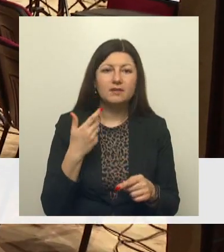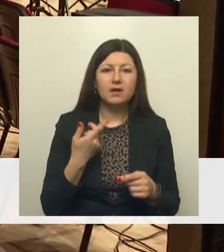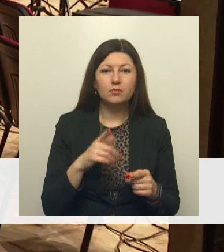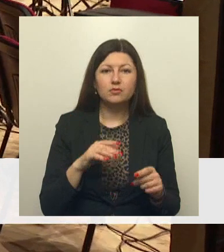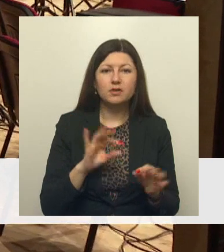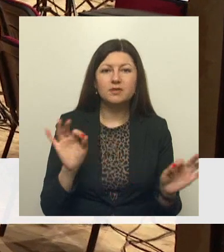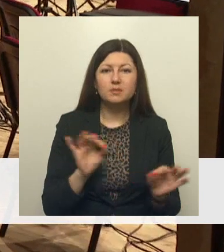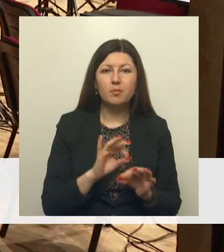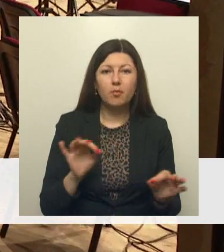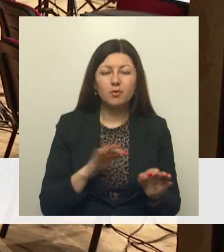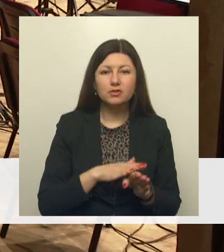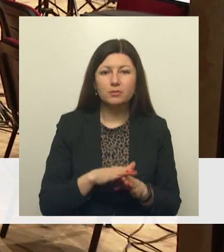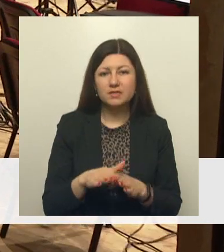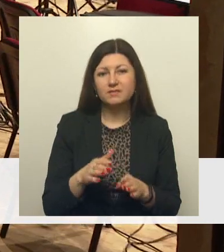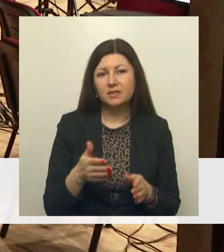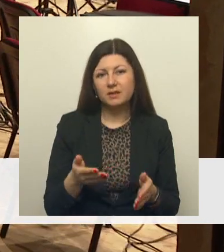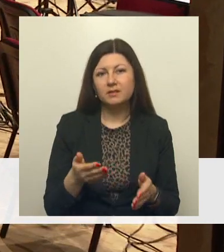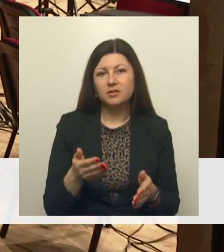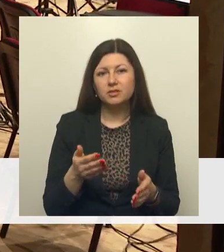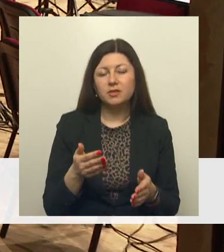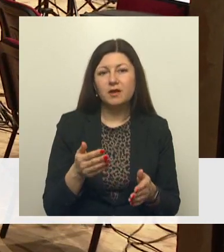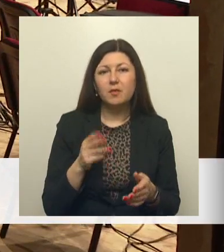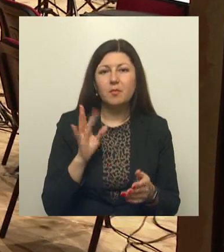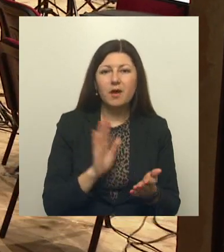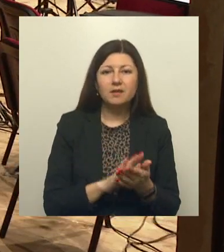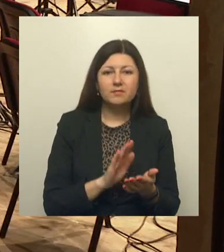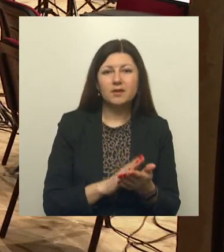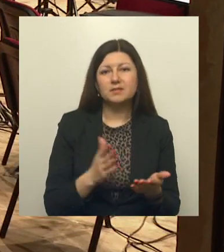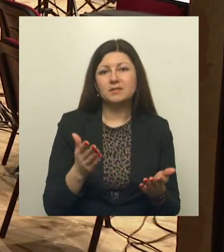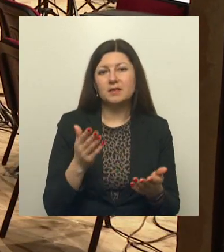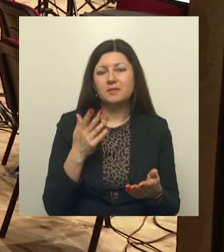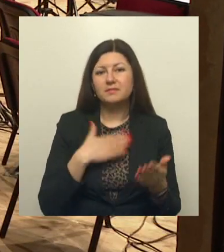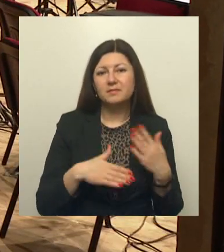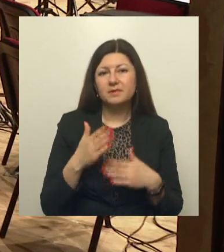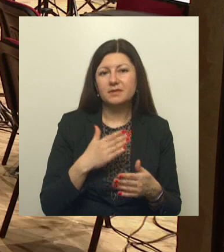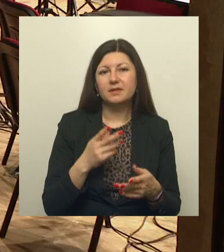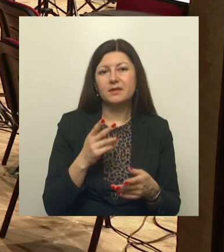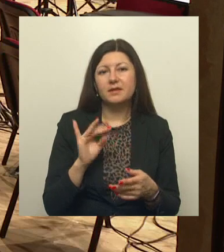произведение, конечно. Ну, по овациям, по аплодисментам,